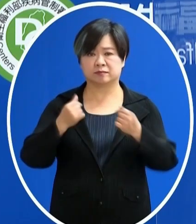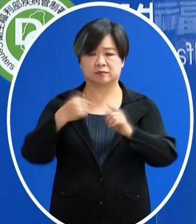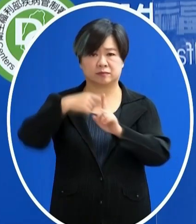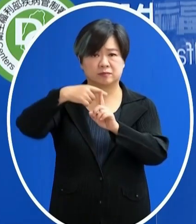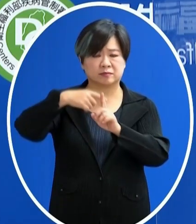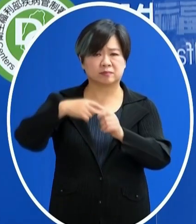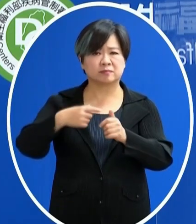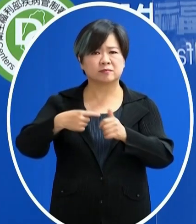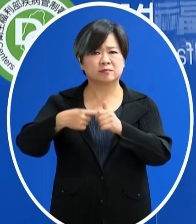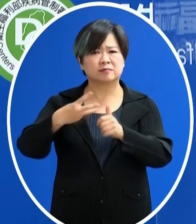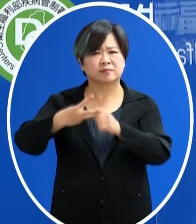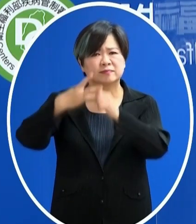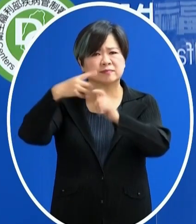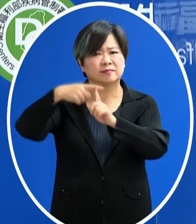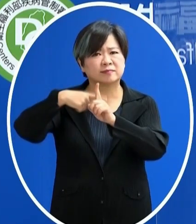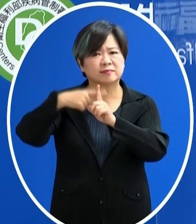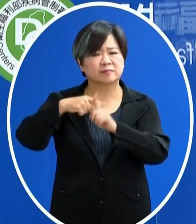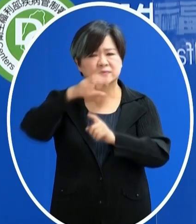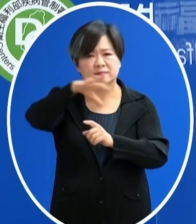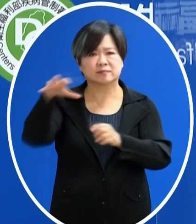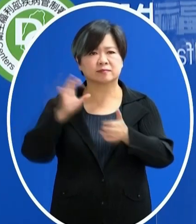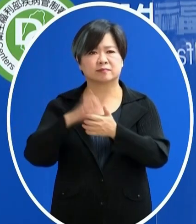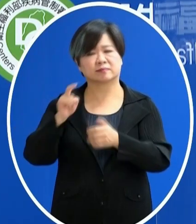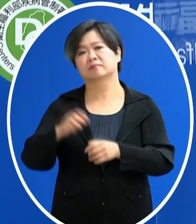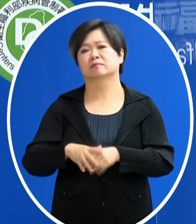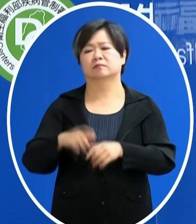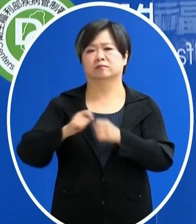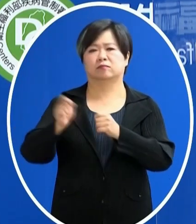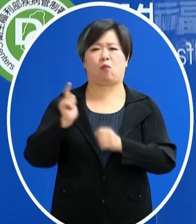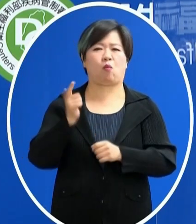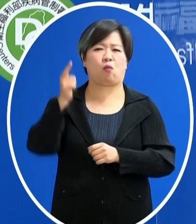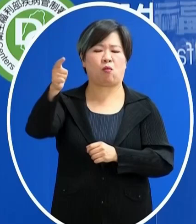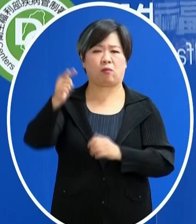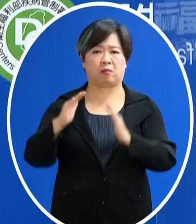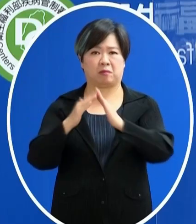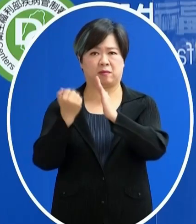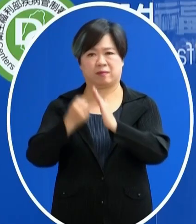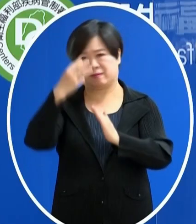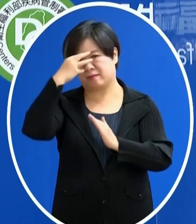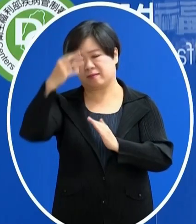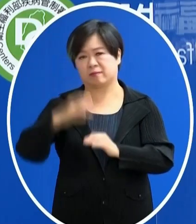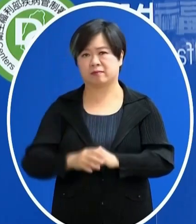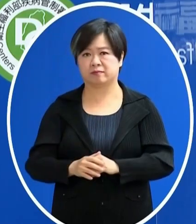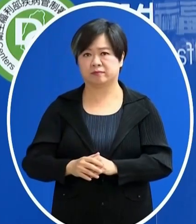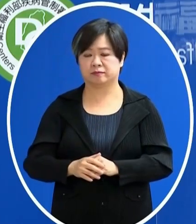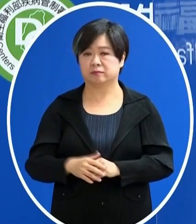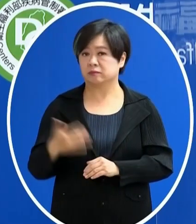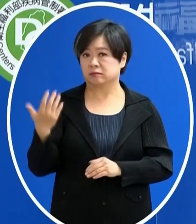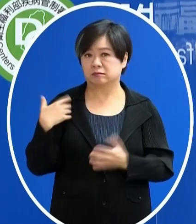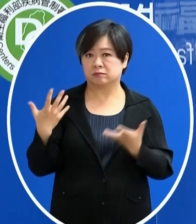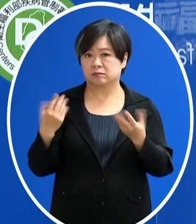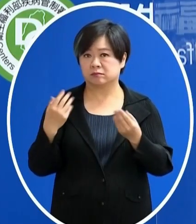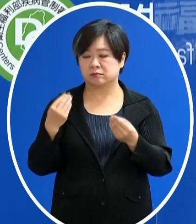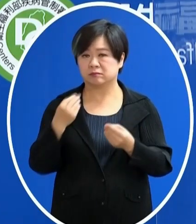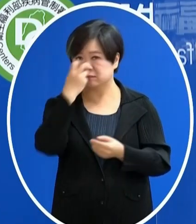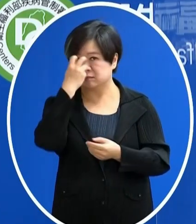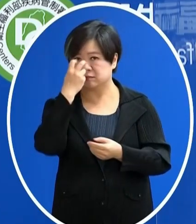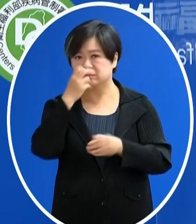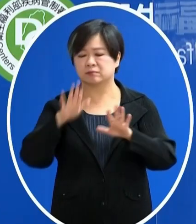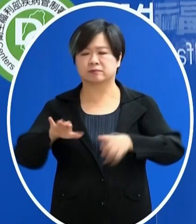的问题，所以减为5天。那我们现在又把它减为3天，减为三天。那当然这指的就是